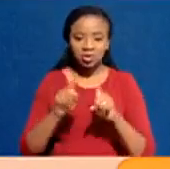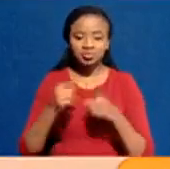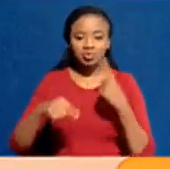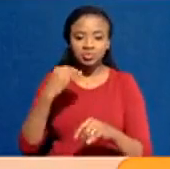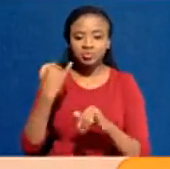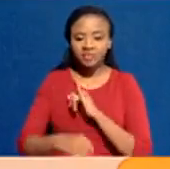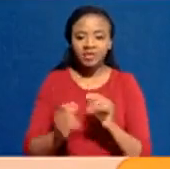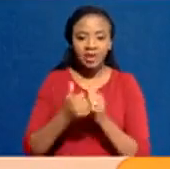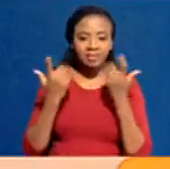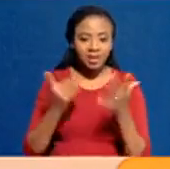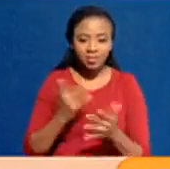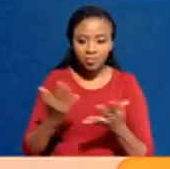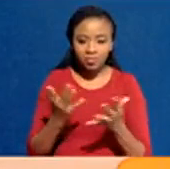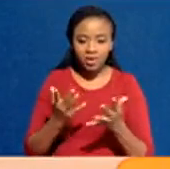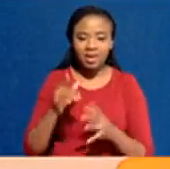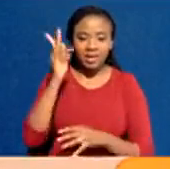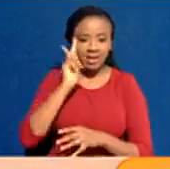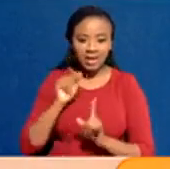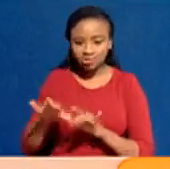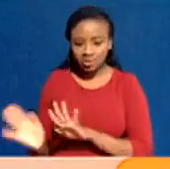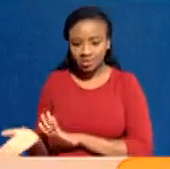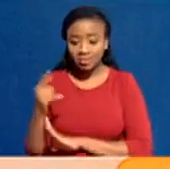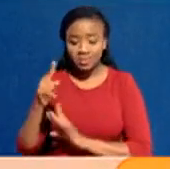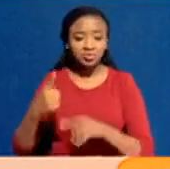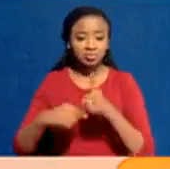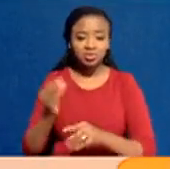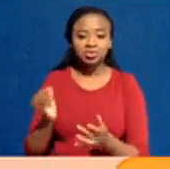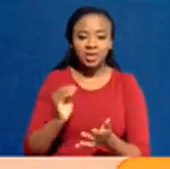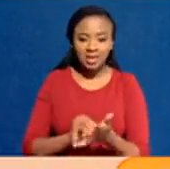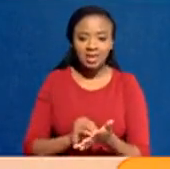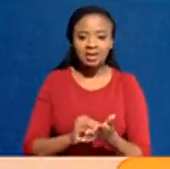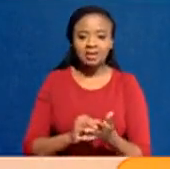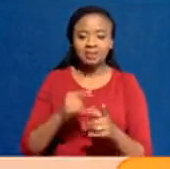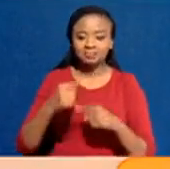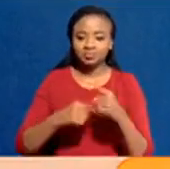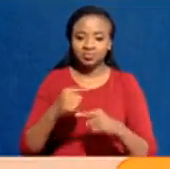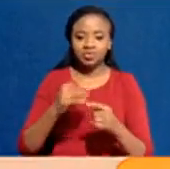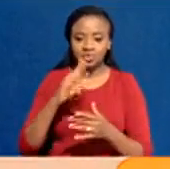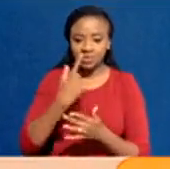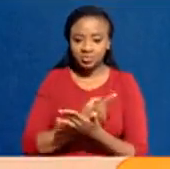iliyochezwa asubuhi ya leo. Mashindano hayo ya dunia yanatarajiwa kuendelea tena nchini kwa wiki ya pili.